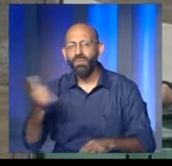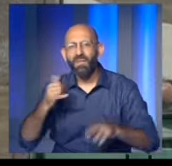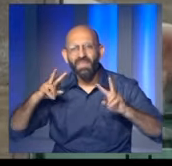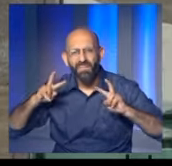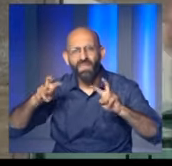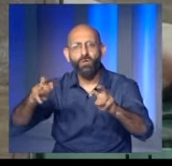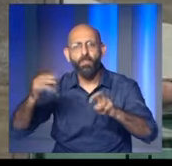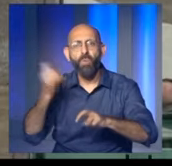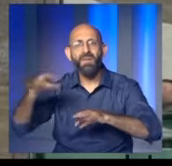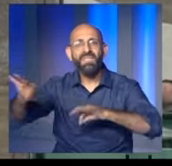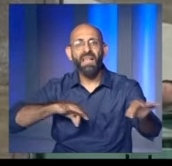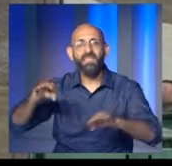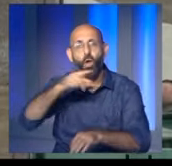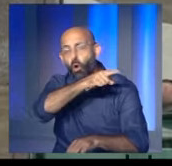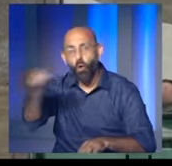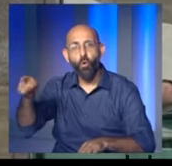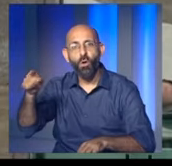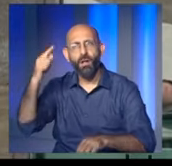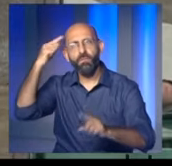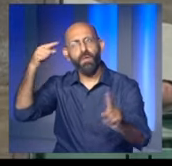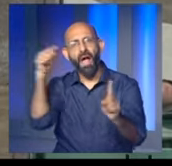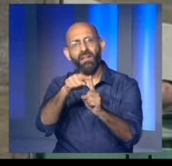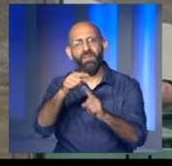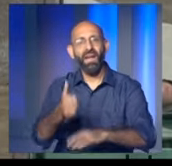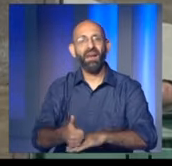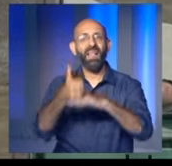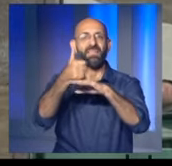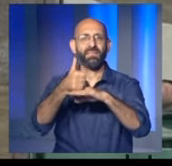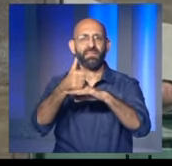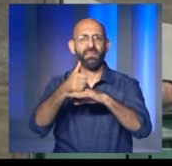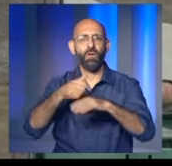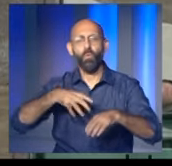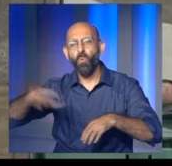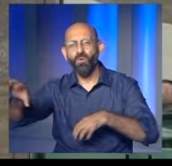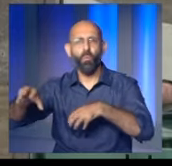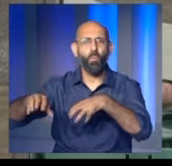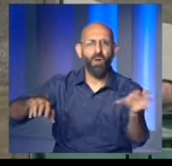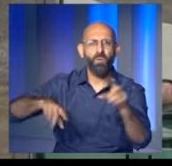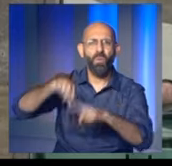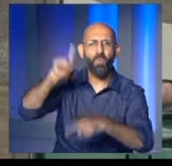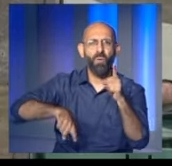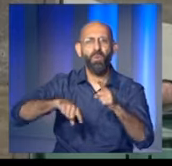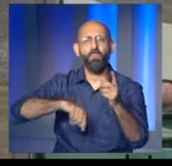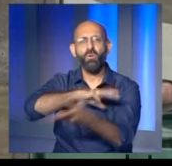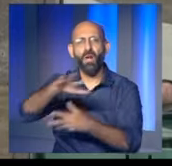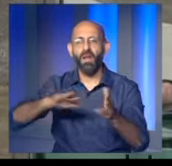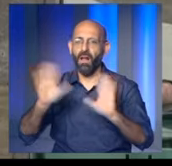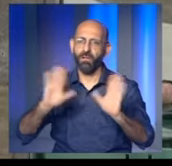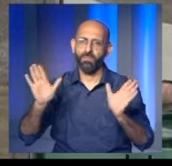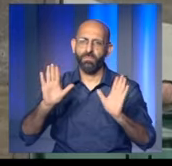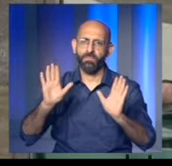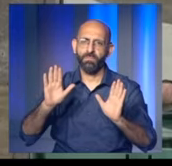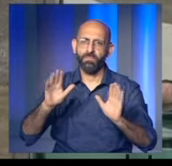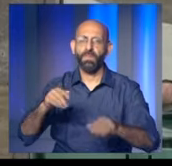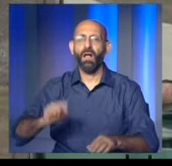الجدي عن المشترك فيما بين القوى السياسية بمحاولة الوصول إلى رئيس وفاقي